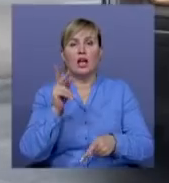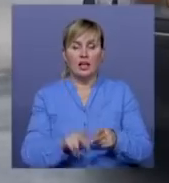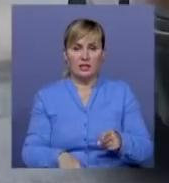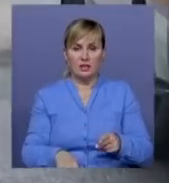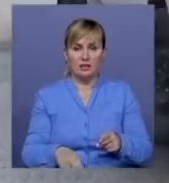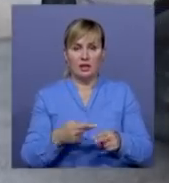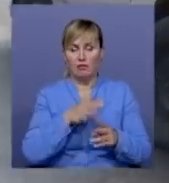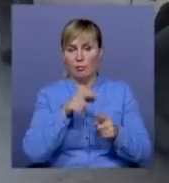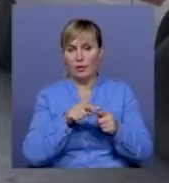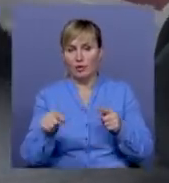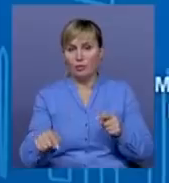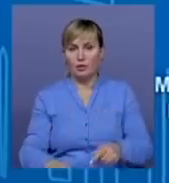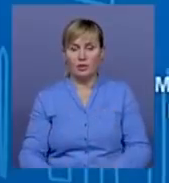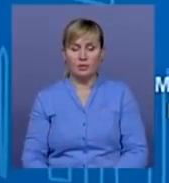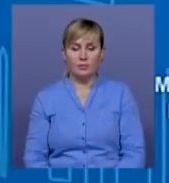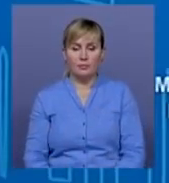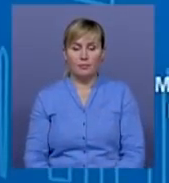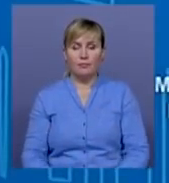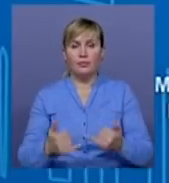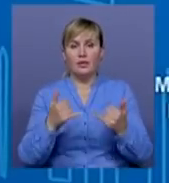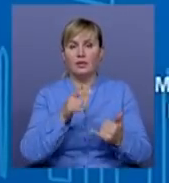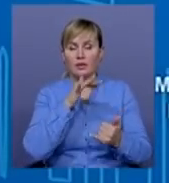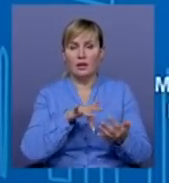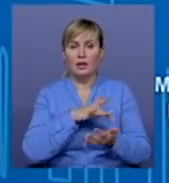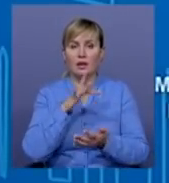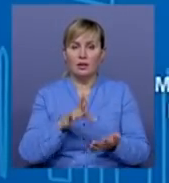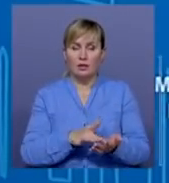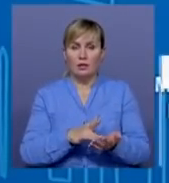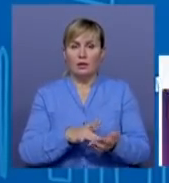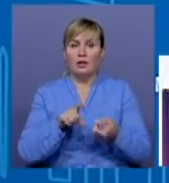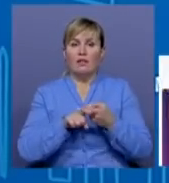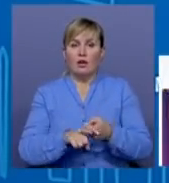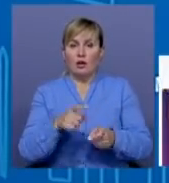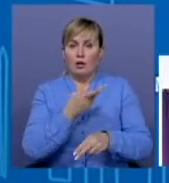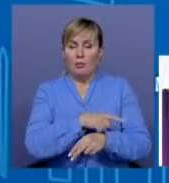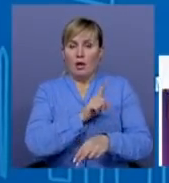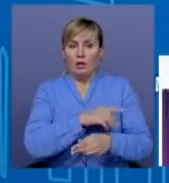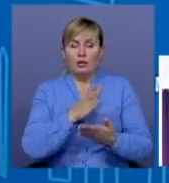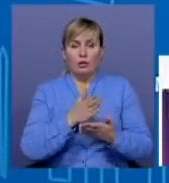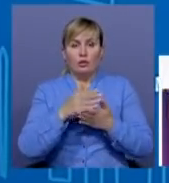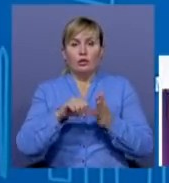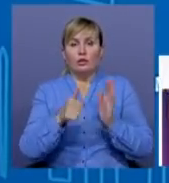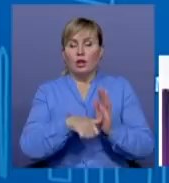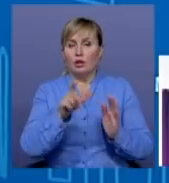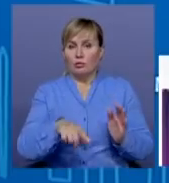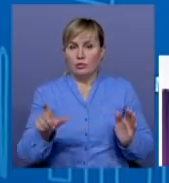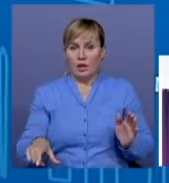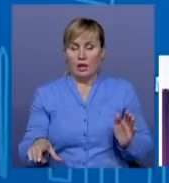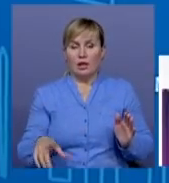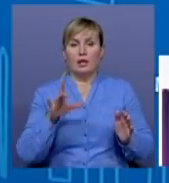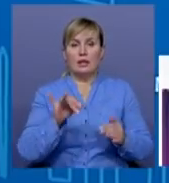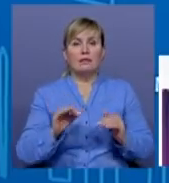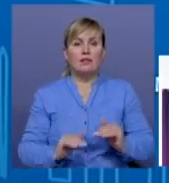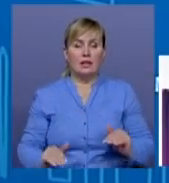инкубационного периода. В настоящий момент в городской клинической инфекционной больнице находится 16 пациентов. И в